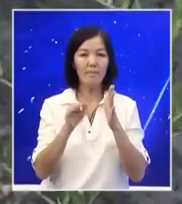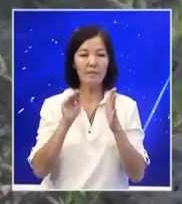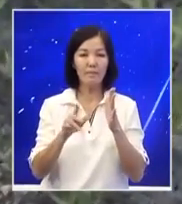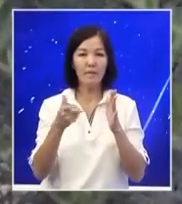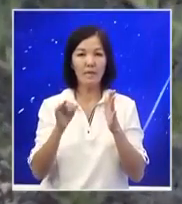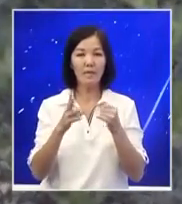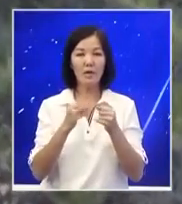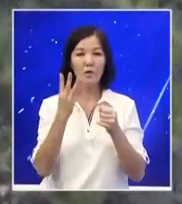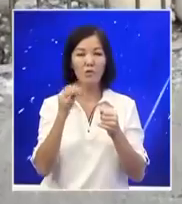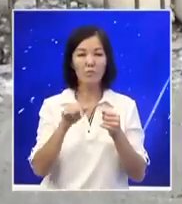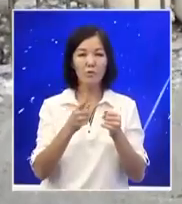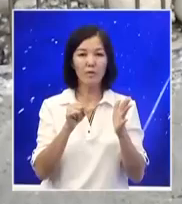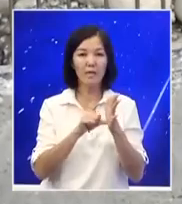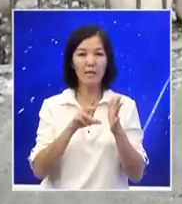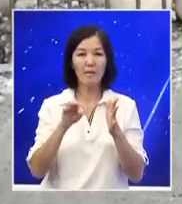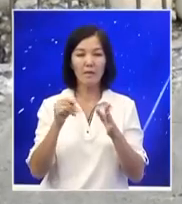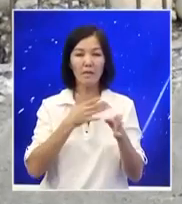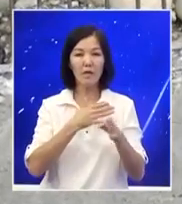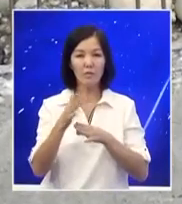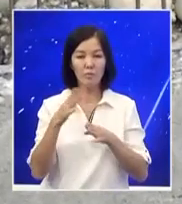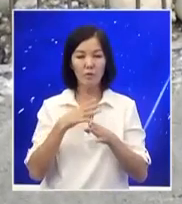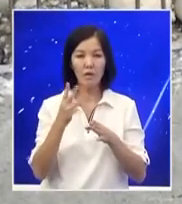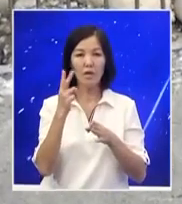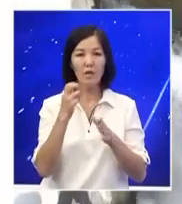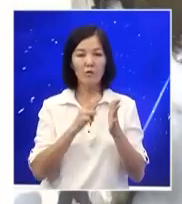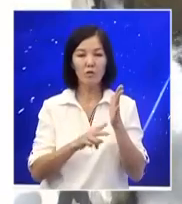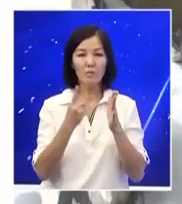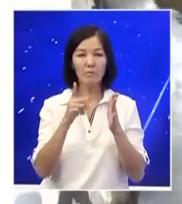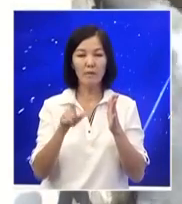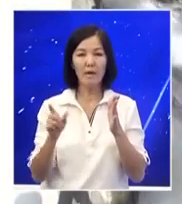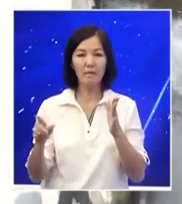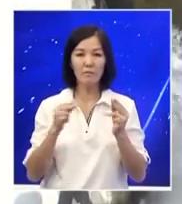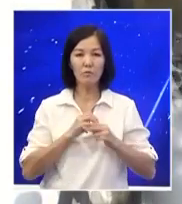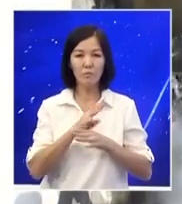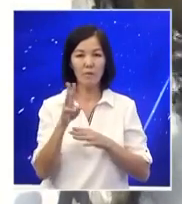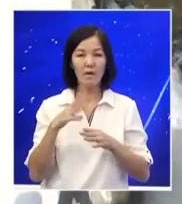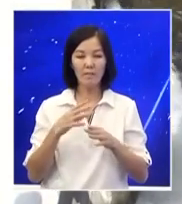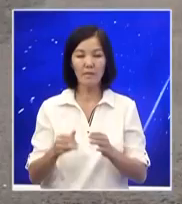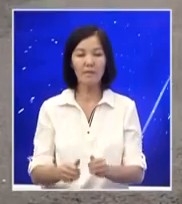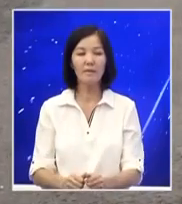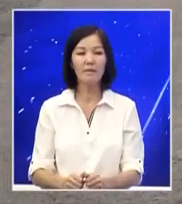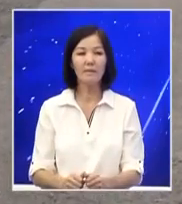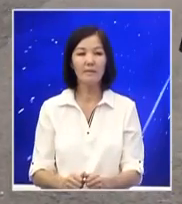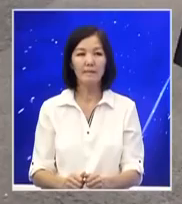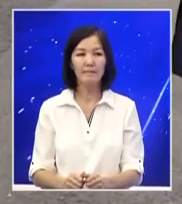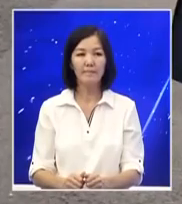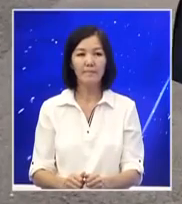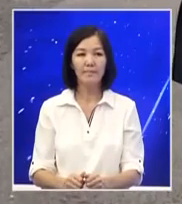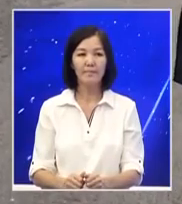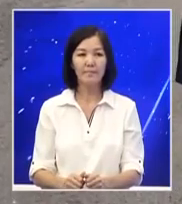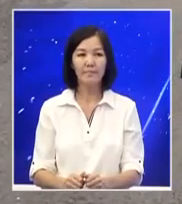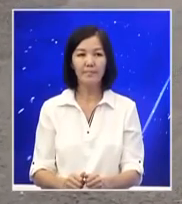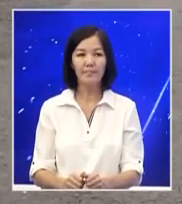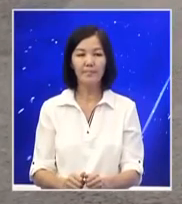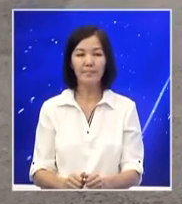аумаққа 3,6 миллиард қаржы бөлінген, 271 азамат жұмыспен қамтылыпты. В этих целях, где мы